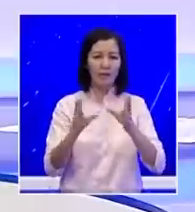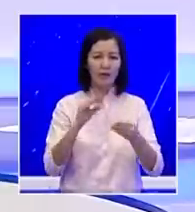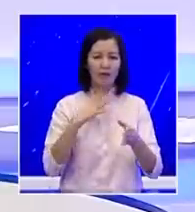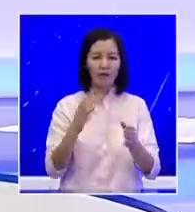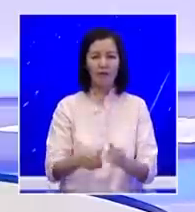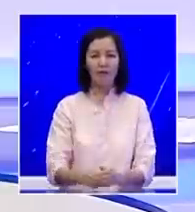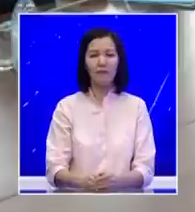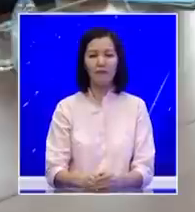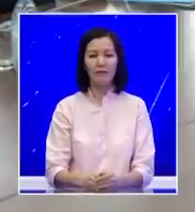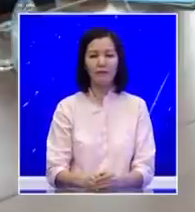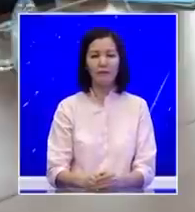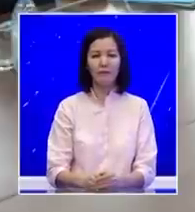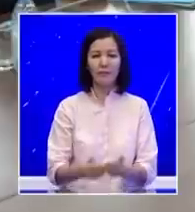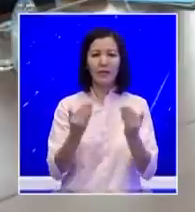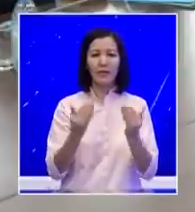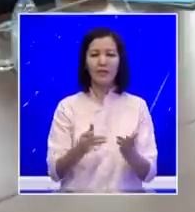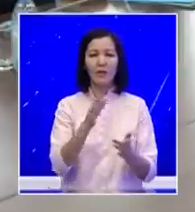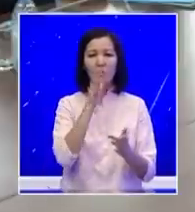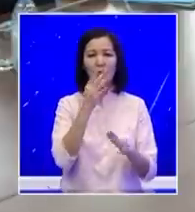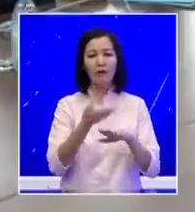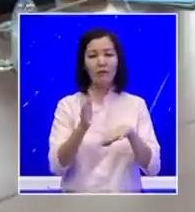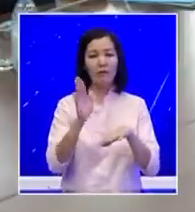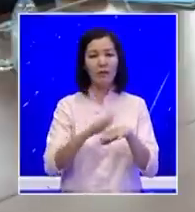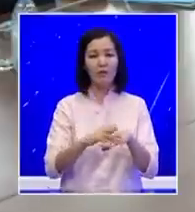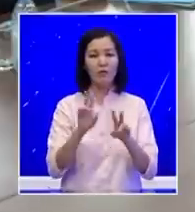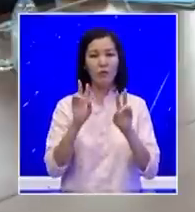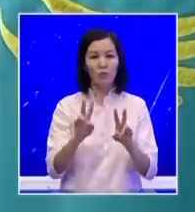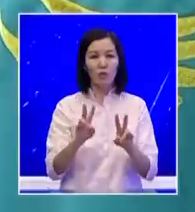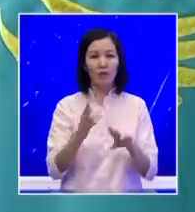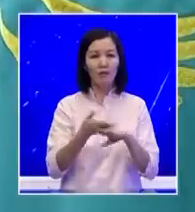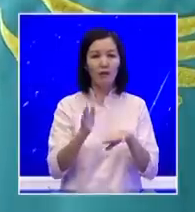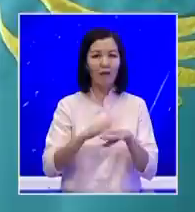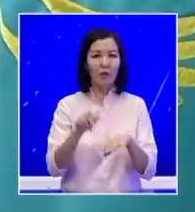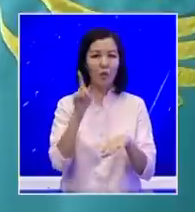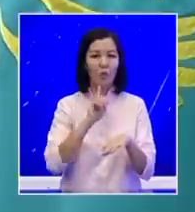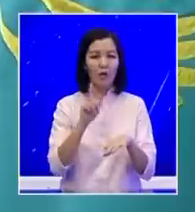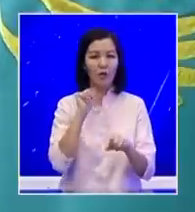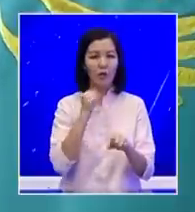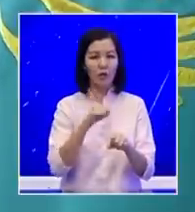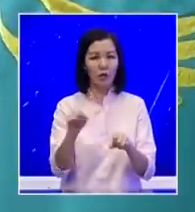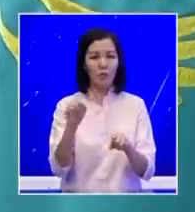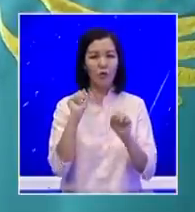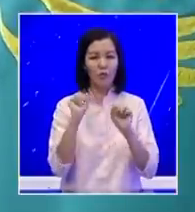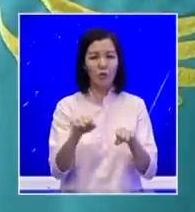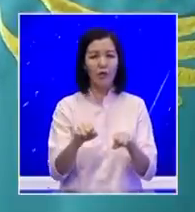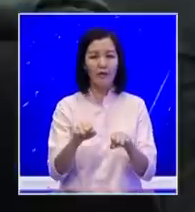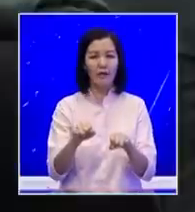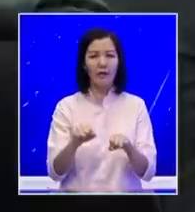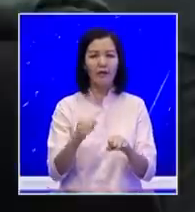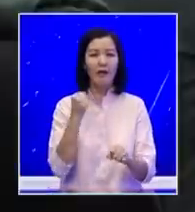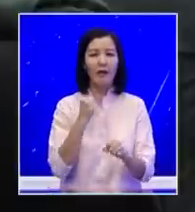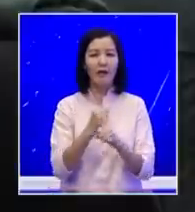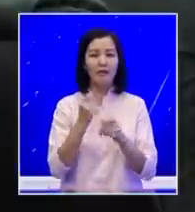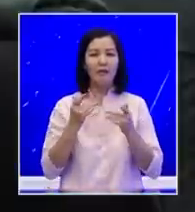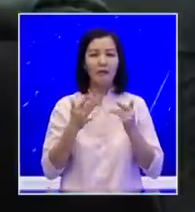саралады. Қазіргі кезең өте күрделі, десе де қиындық уақытша жеңуге болады. Ол үшін карантин талабы қатаң сақталуы